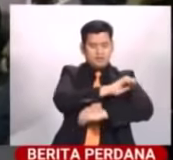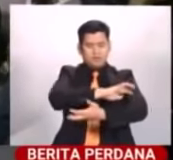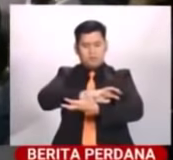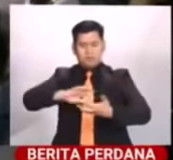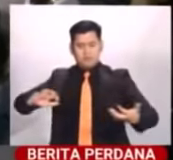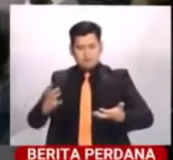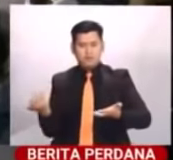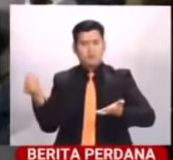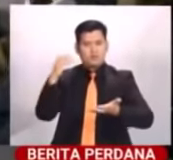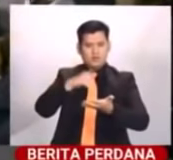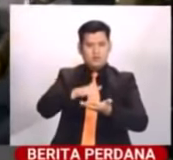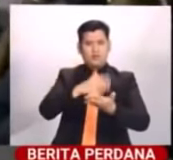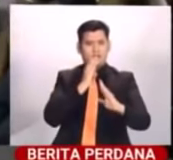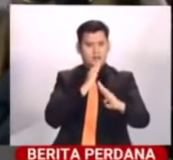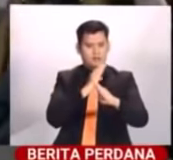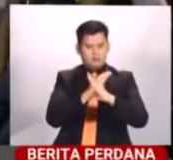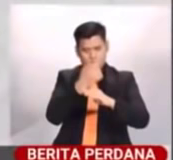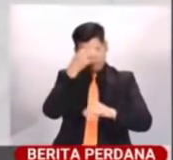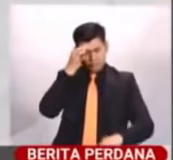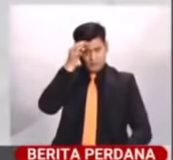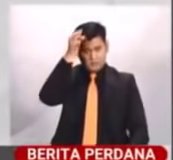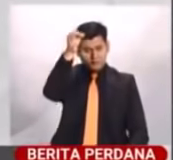masa akan datang.